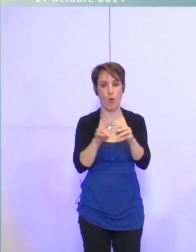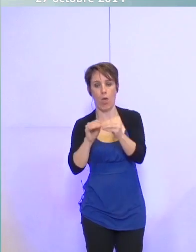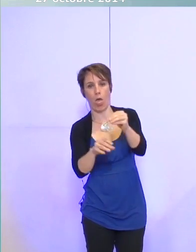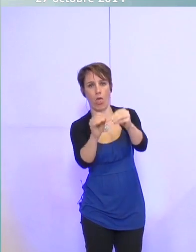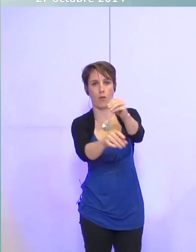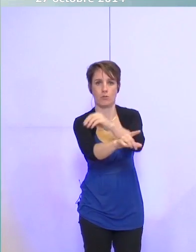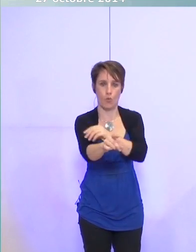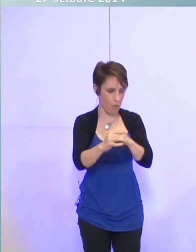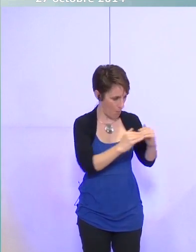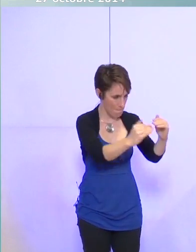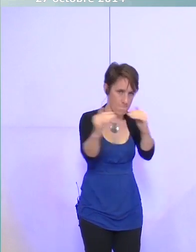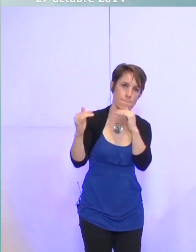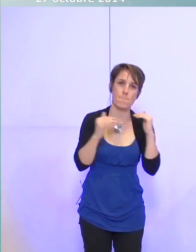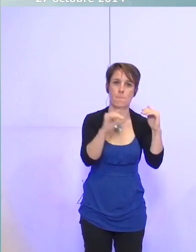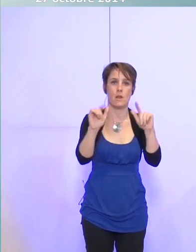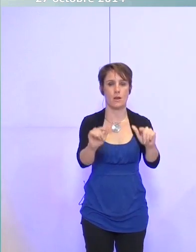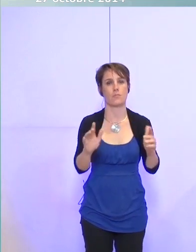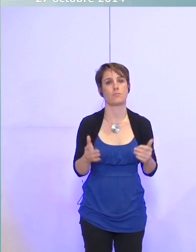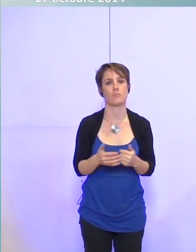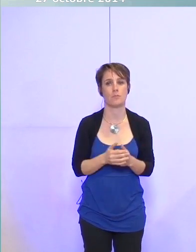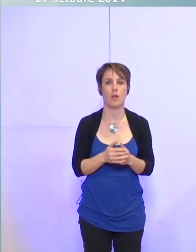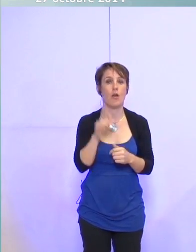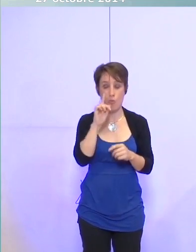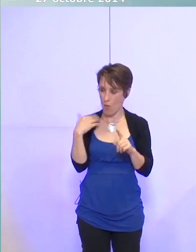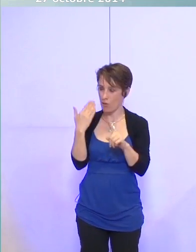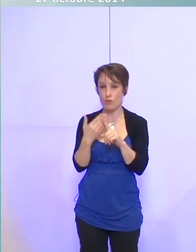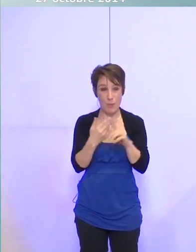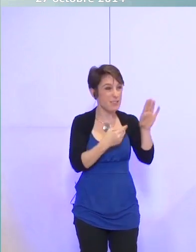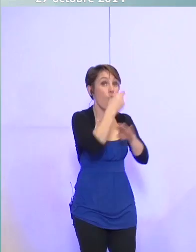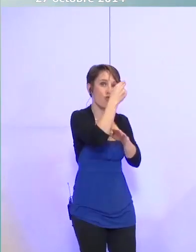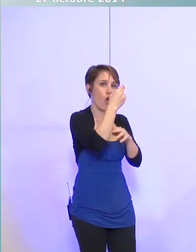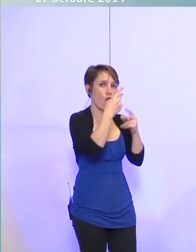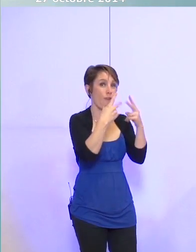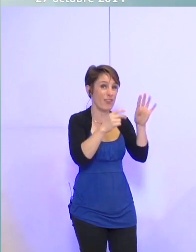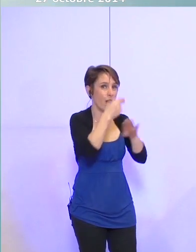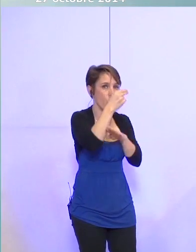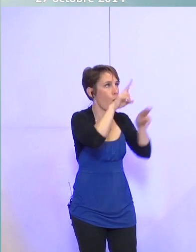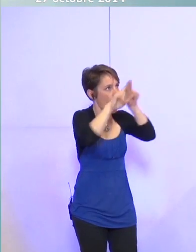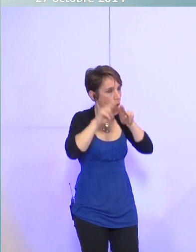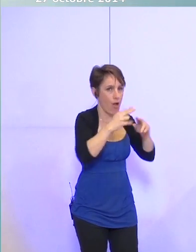fait et ce qui a été fait jusque-là, notamment dans les parties plus nord de la ville.